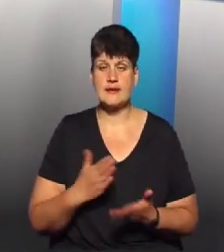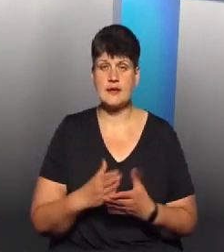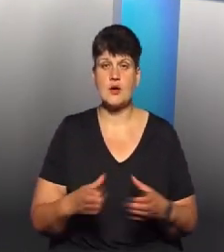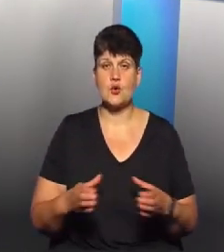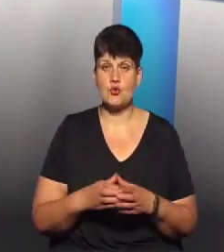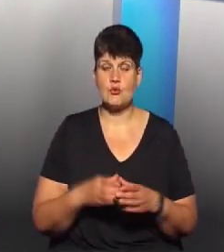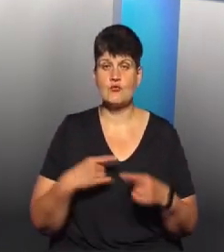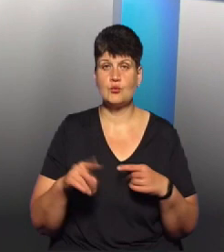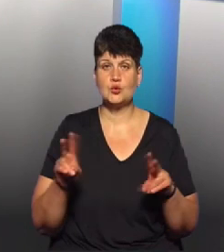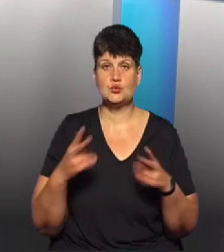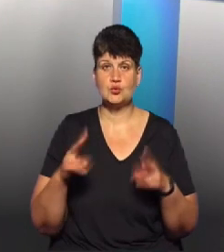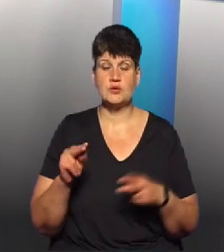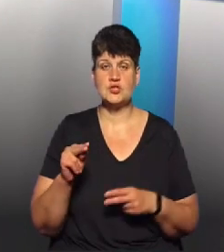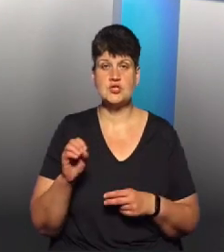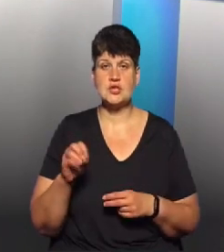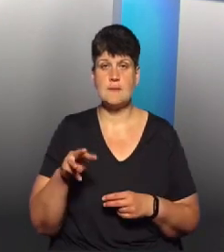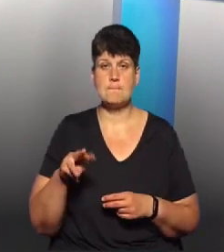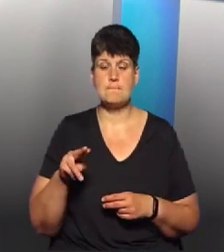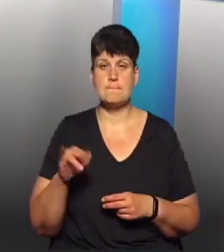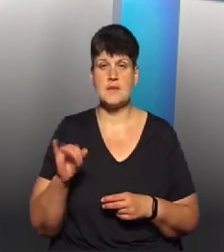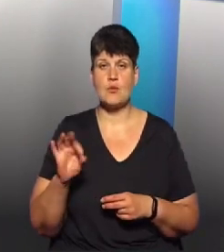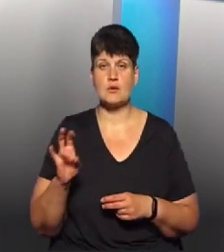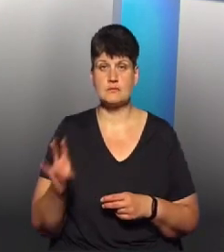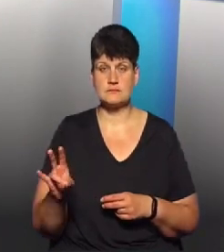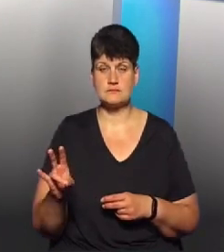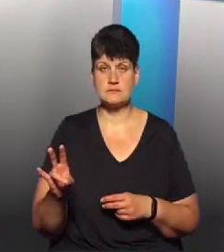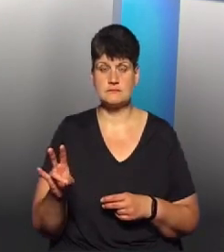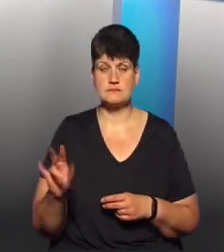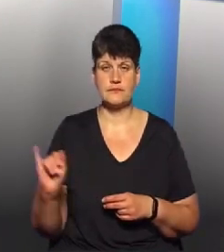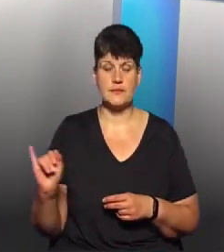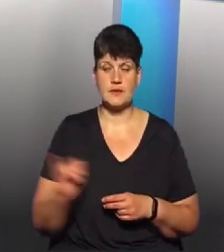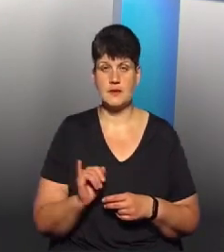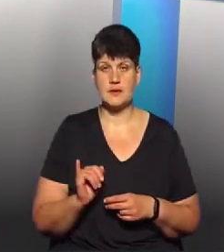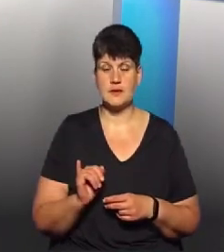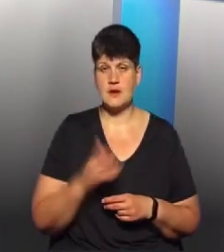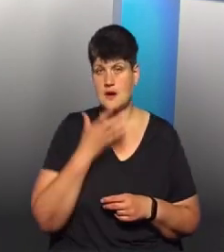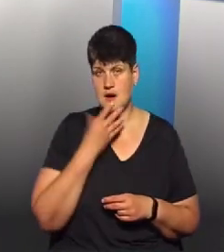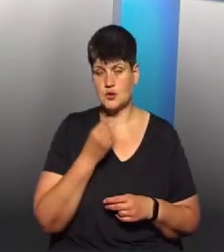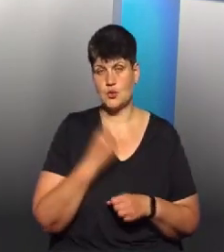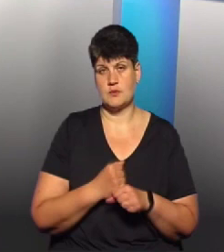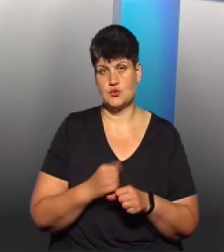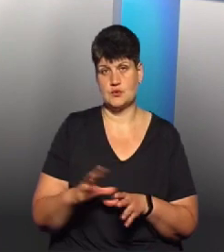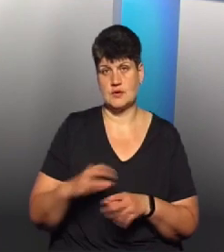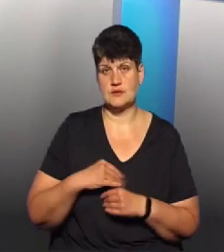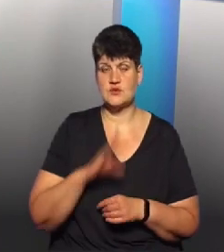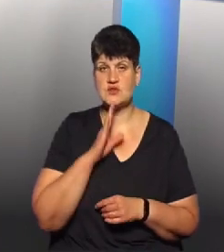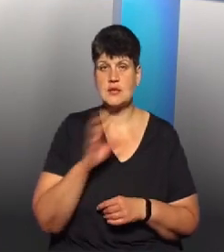футбольному клубі «Чемпіон». І гарно працюють з дівчатами в Бережанах